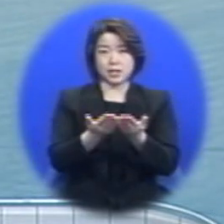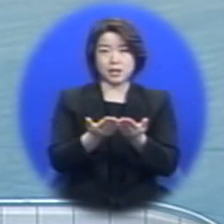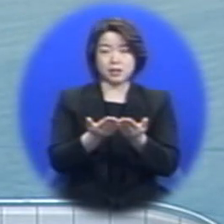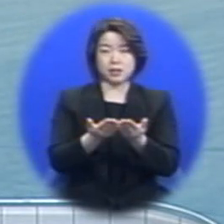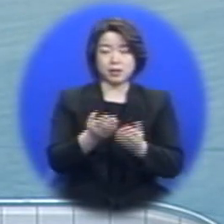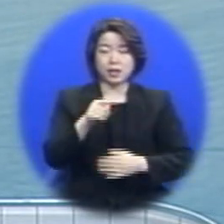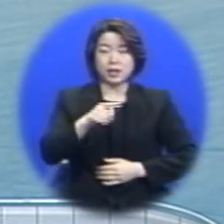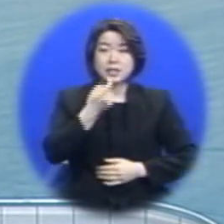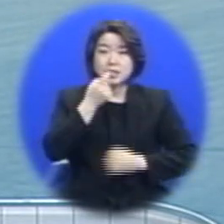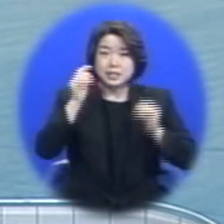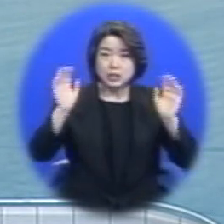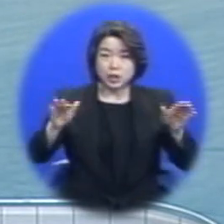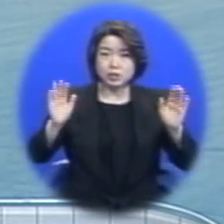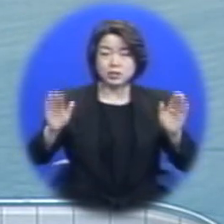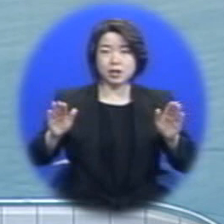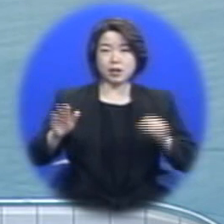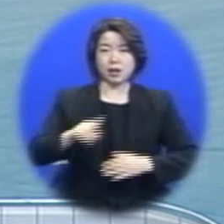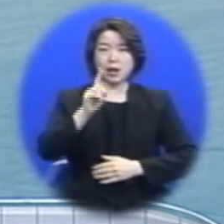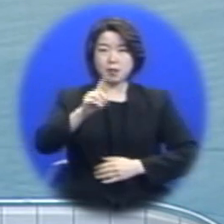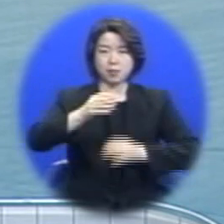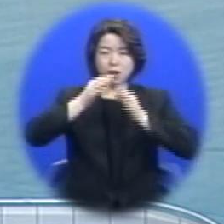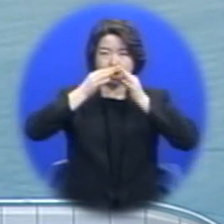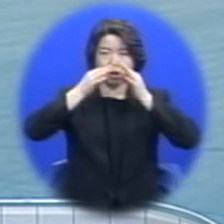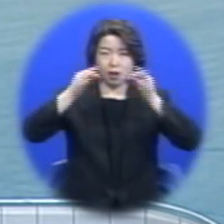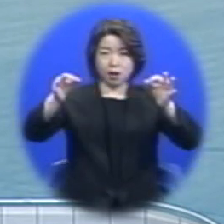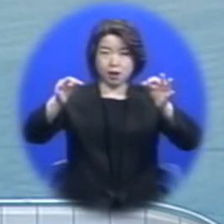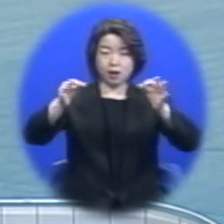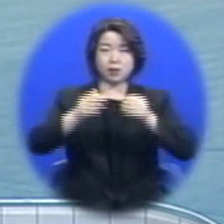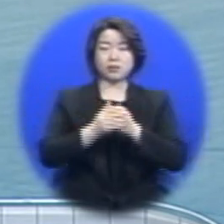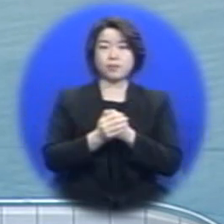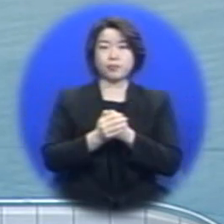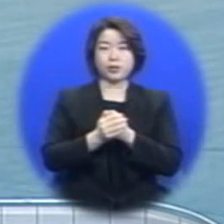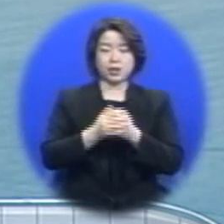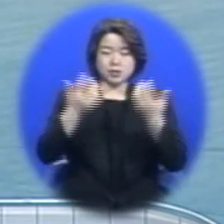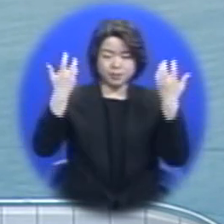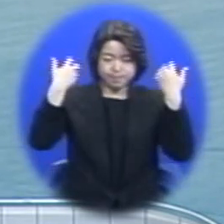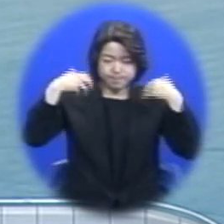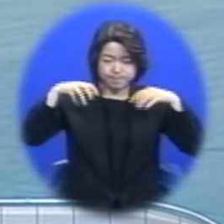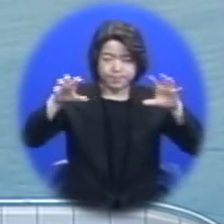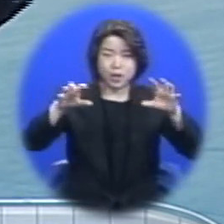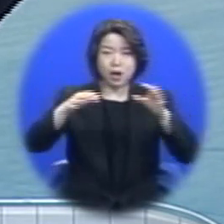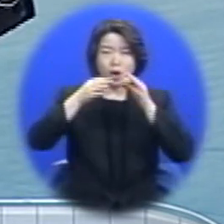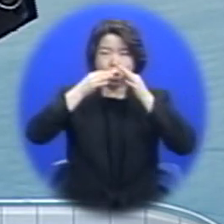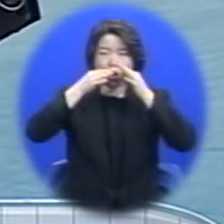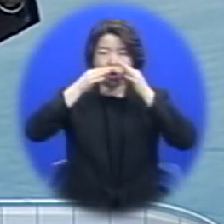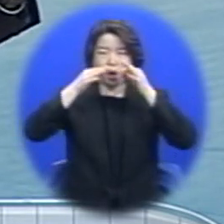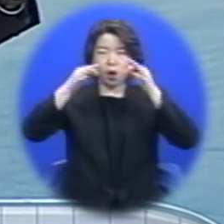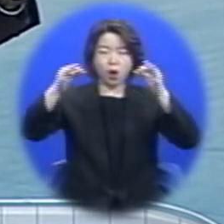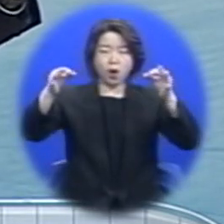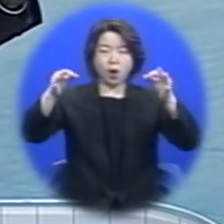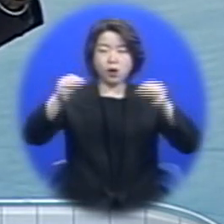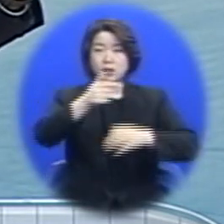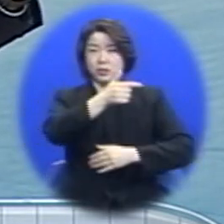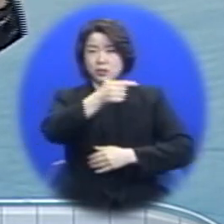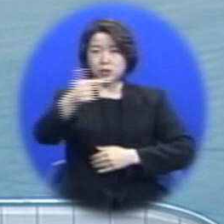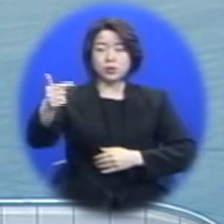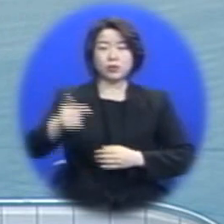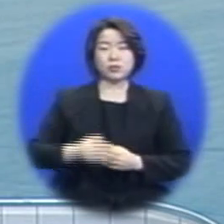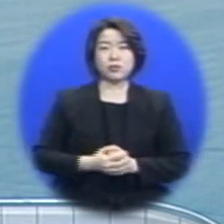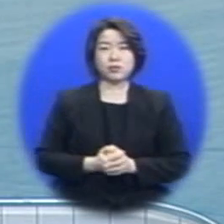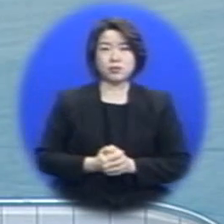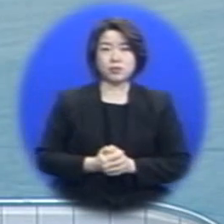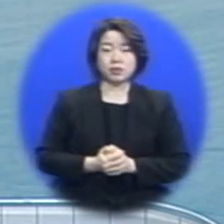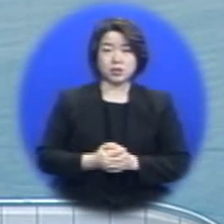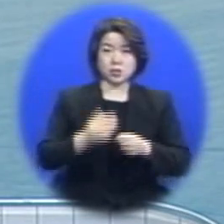그 천사가 한번 소리를 지르는데 사자가 우는 것 같은 큰 소리를 질렀습니다.